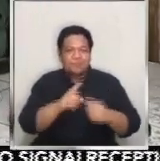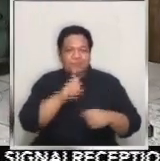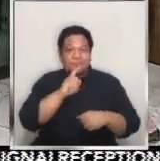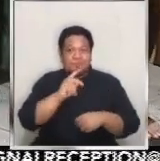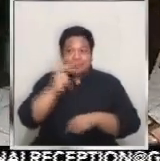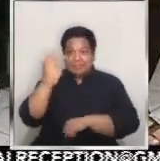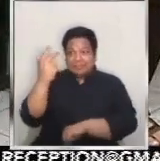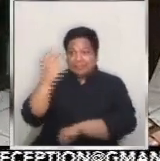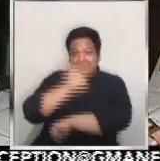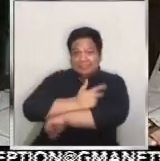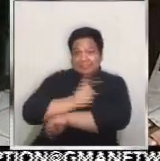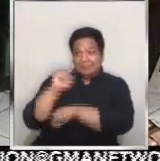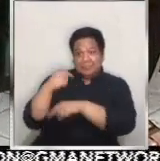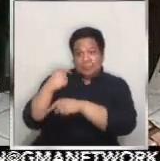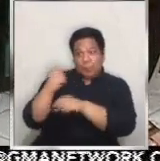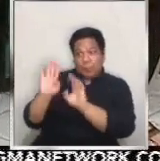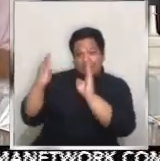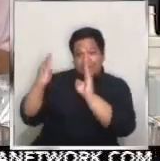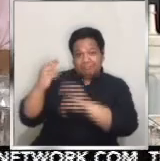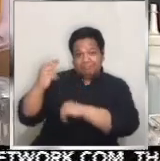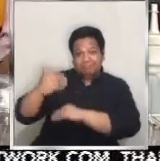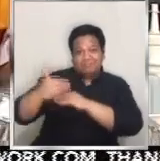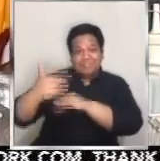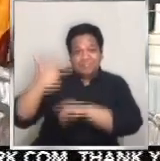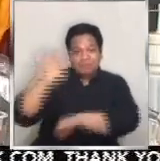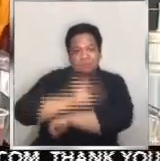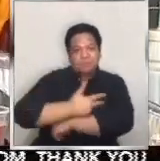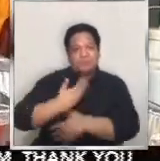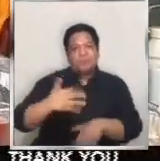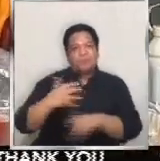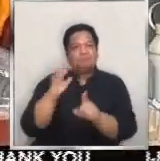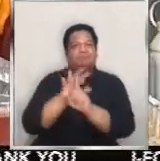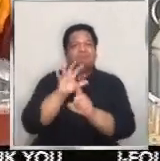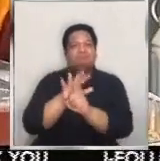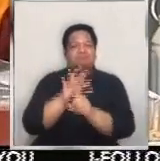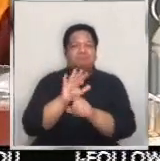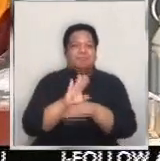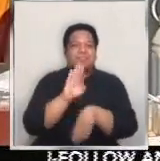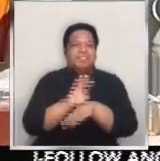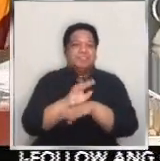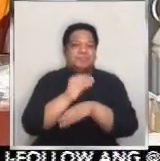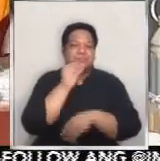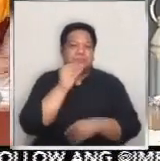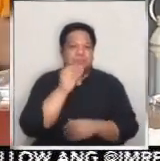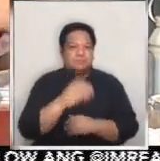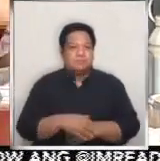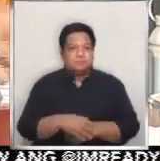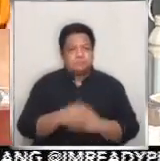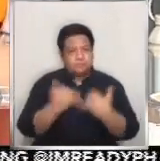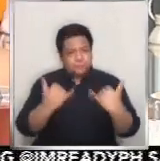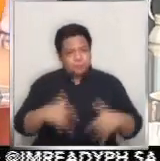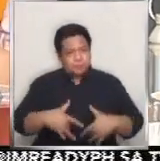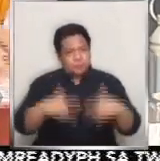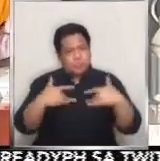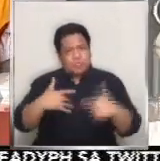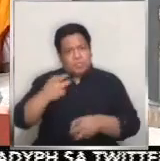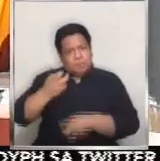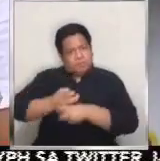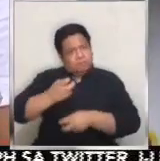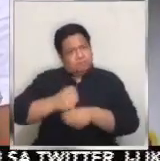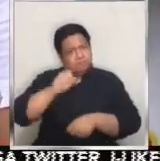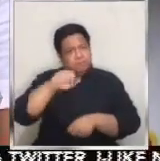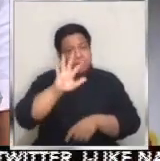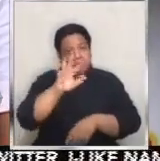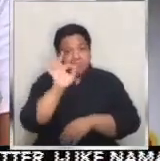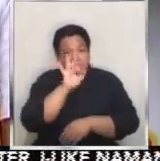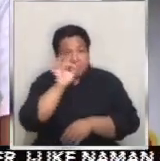magbukas, patok na agad ang food business ni Ate Gay. Ang hirap-hirap ng buhay ngayon, pero ang mga Pinoy ang hilig-hilig sa pagkain.